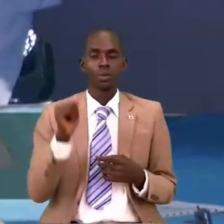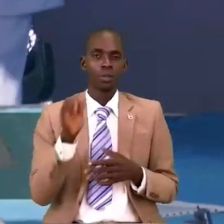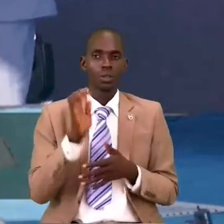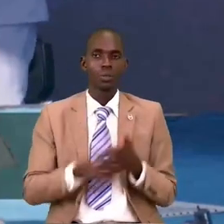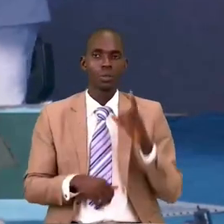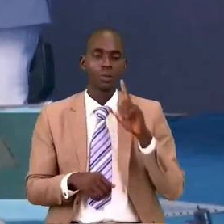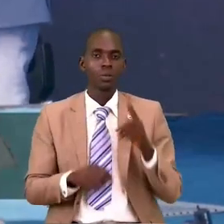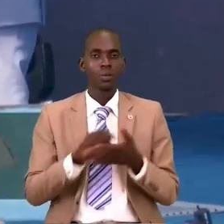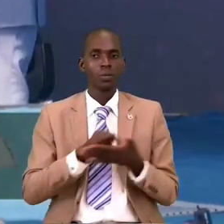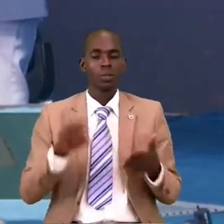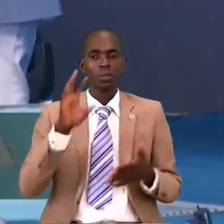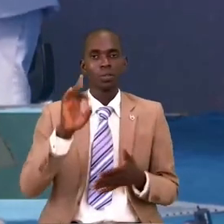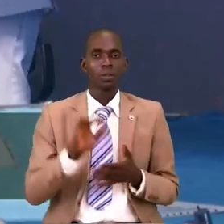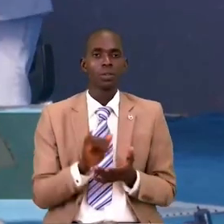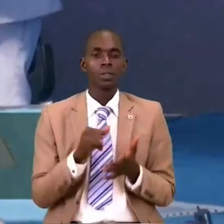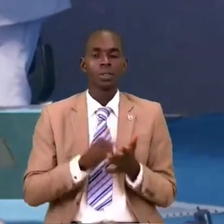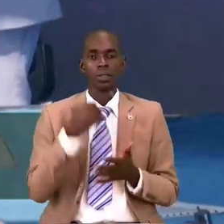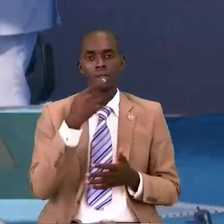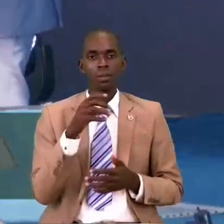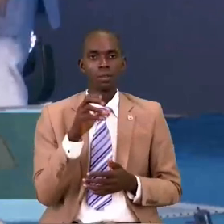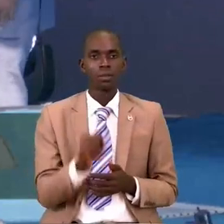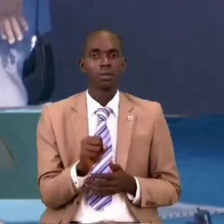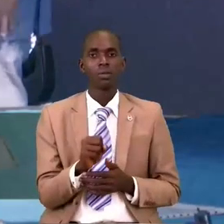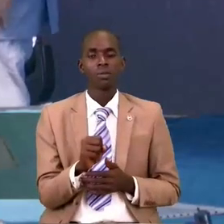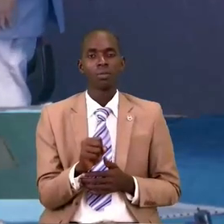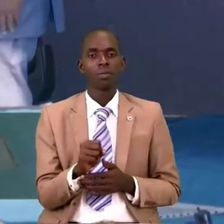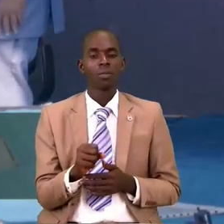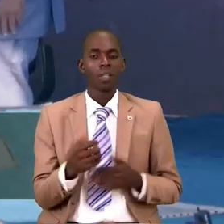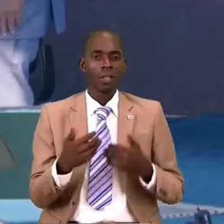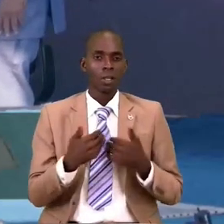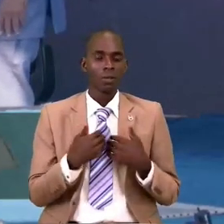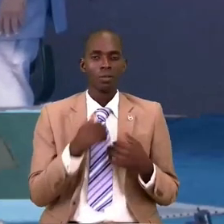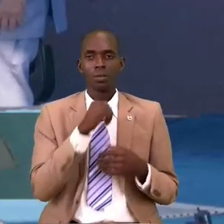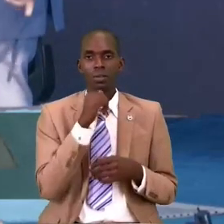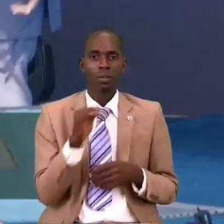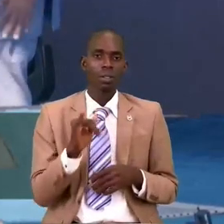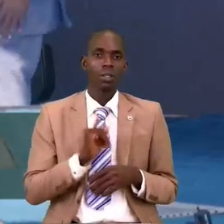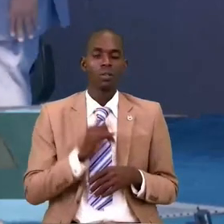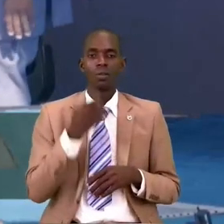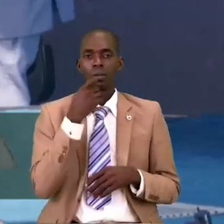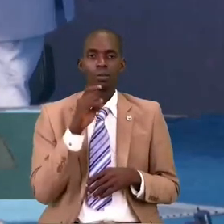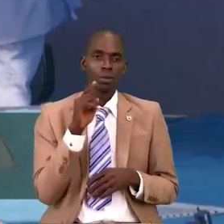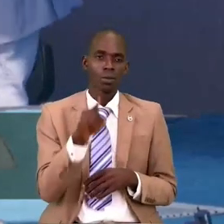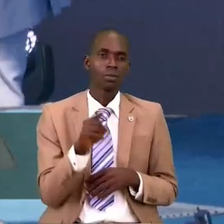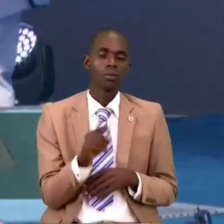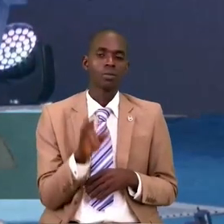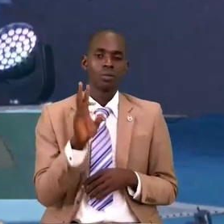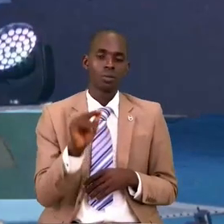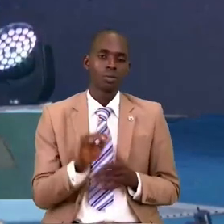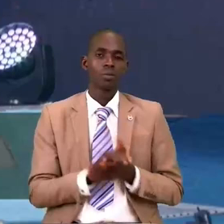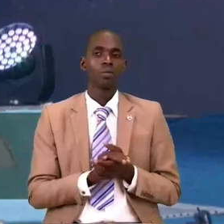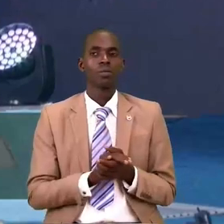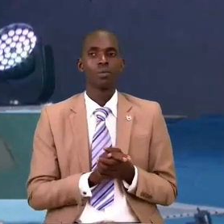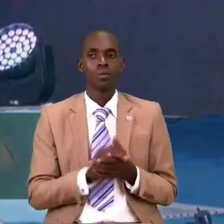ne t'ai-je pas donné cet ordre? Vous savez, dans la vie, les commandements viennent de différentes directions. Les